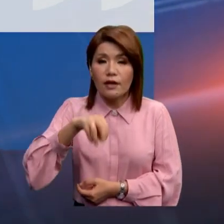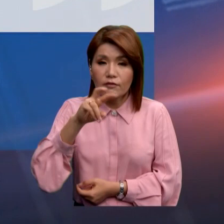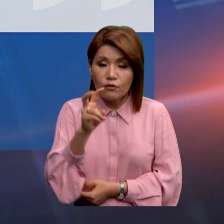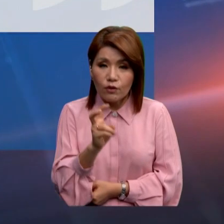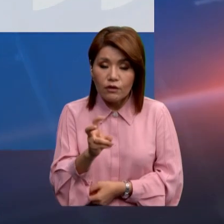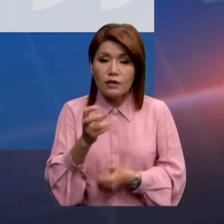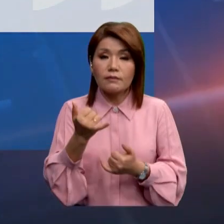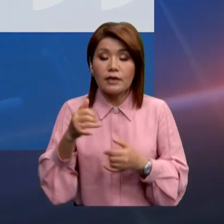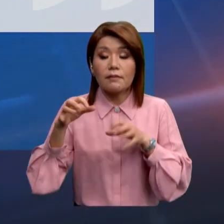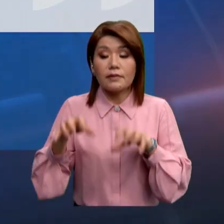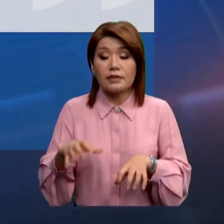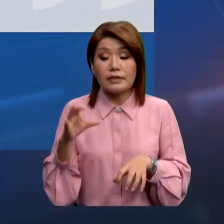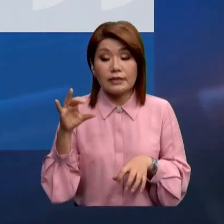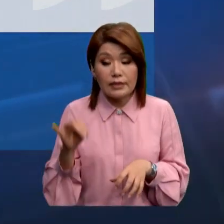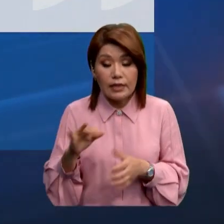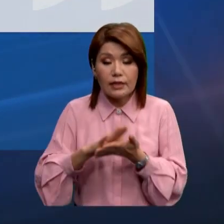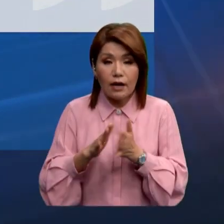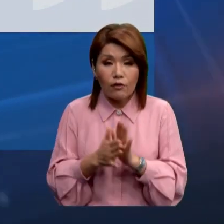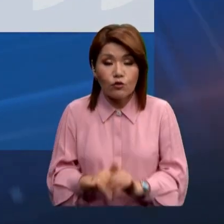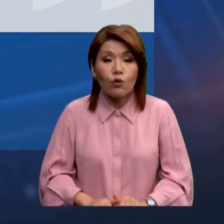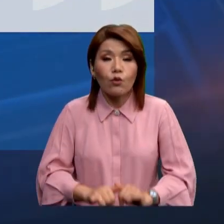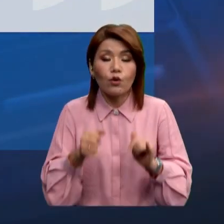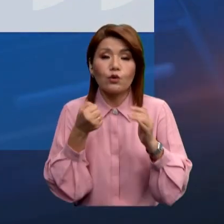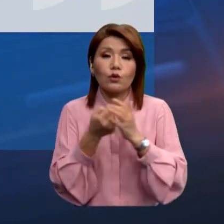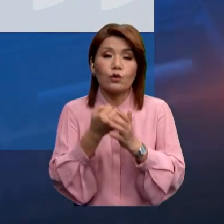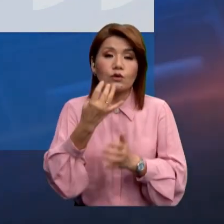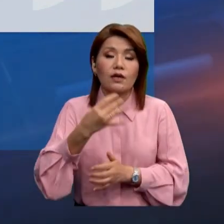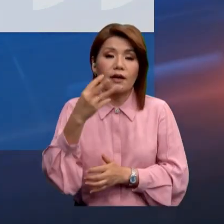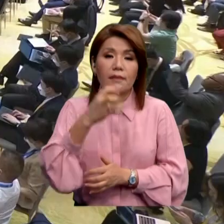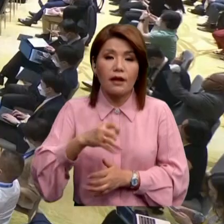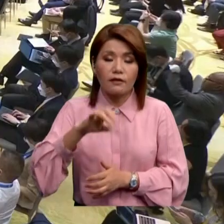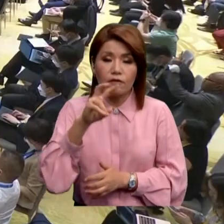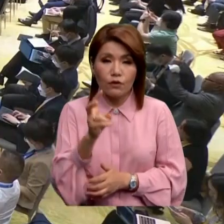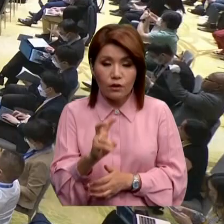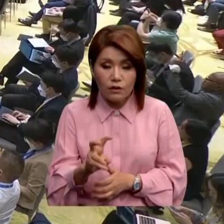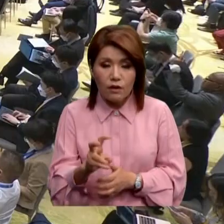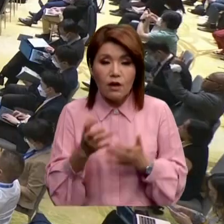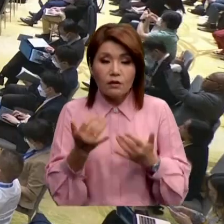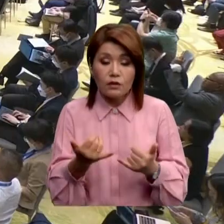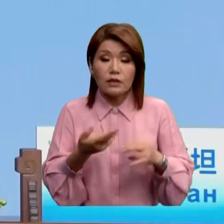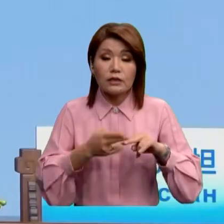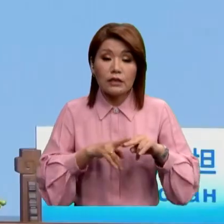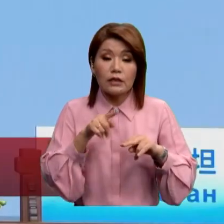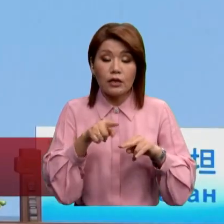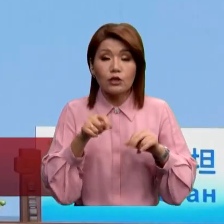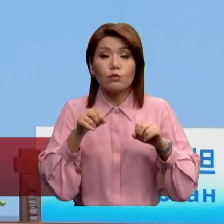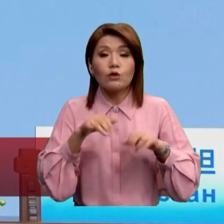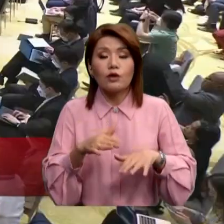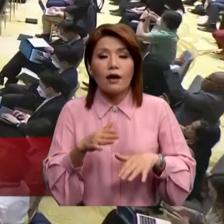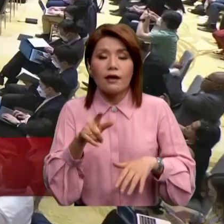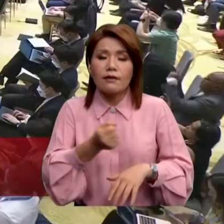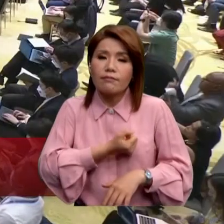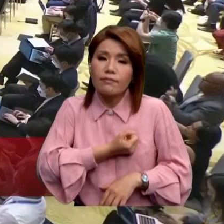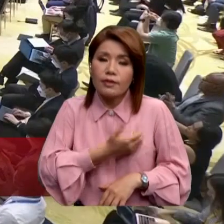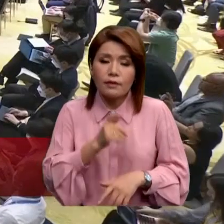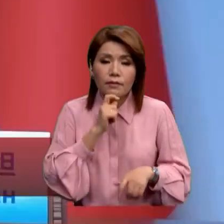и мы с председателем Си договорились увеличить ее до 40 миллиардов долларов. Поднебесная, как и ожидалось, оказалась щедра на подарки.